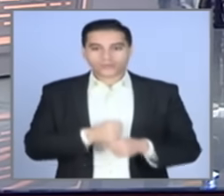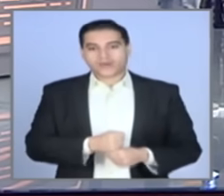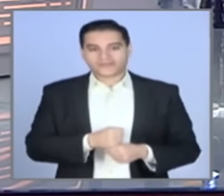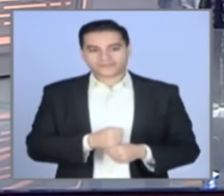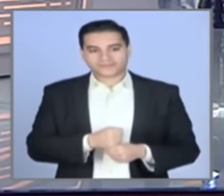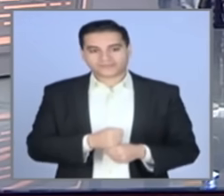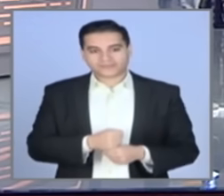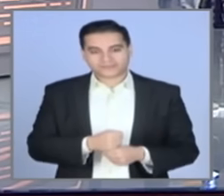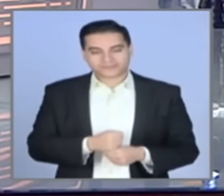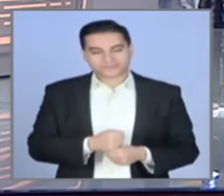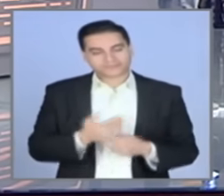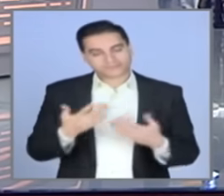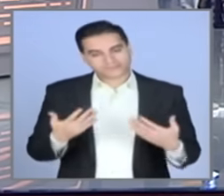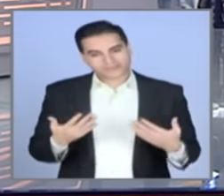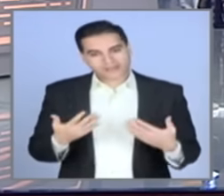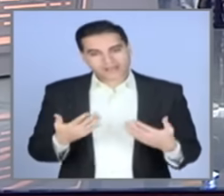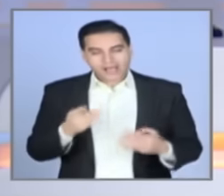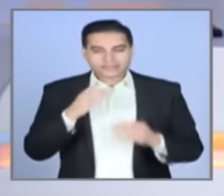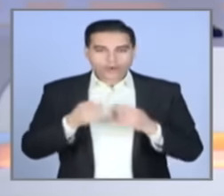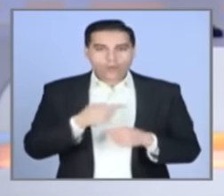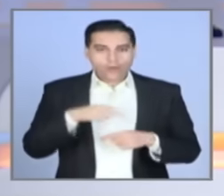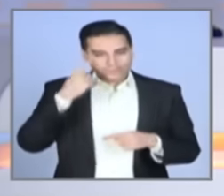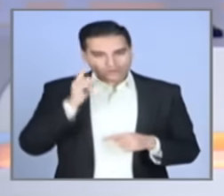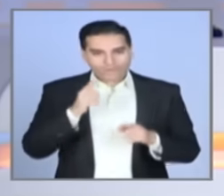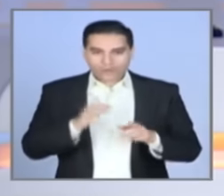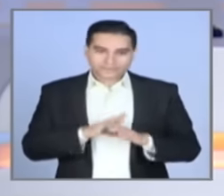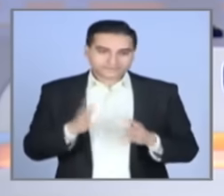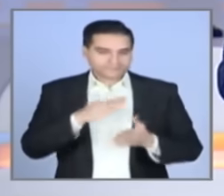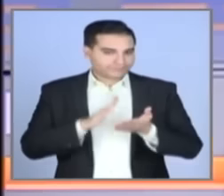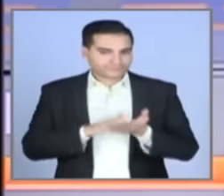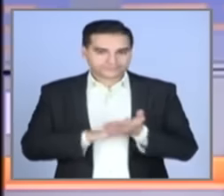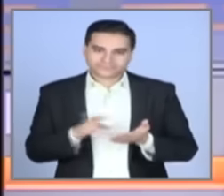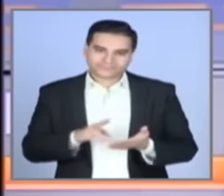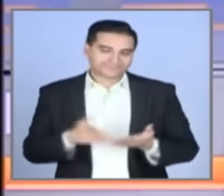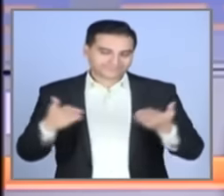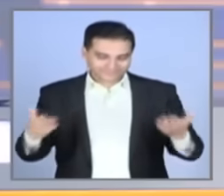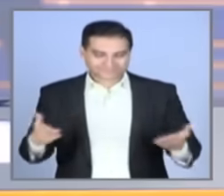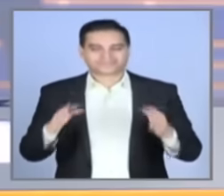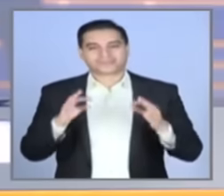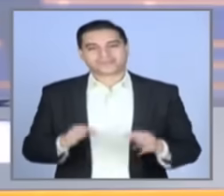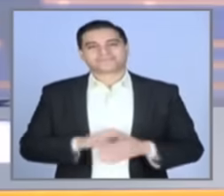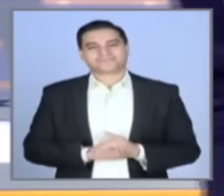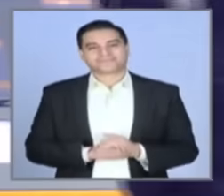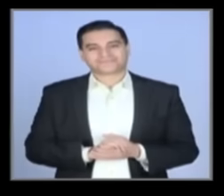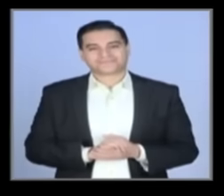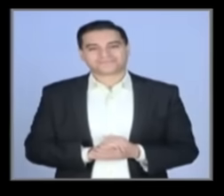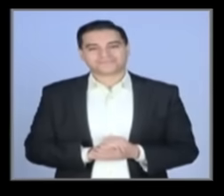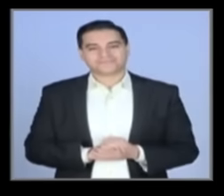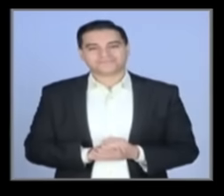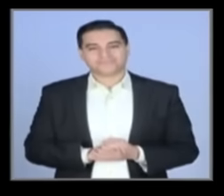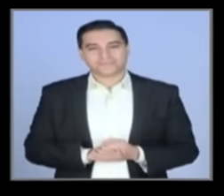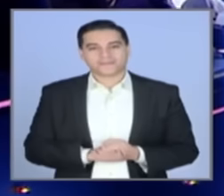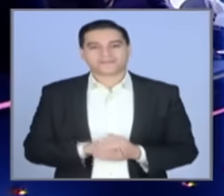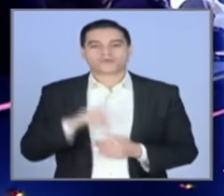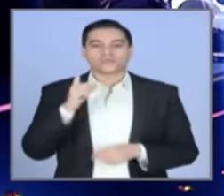جنبي. هي دي الأسئلة اللي ما تجاوبتش. نحيي كلنا أستاذ يحيى وبلال. بلال أستاذ يحيى.